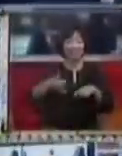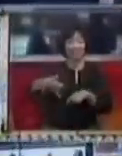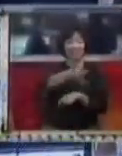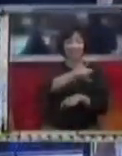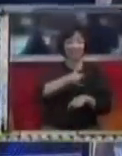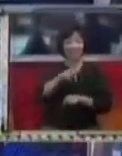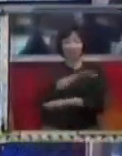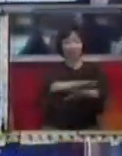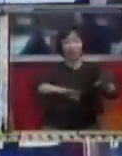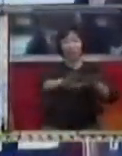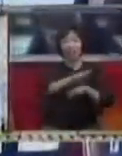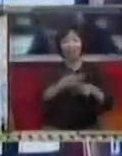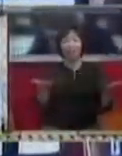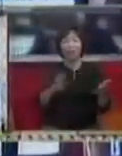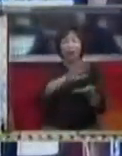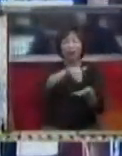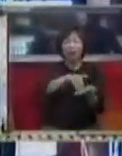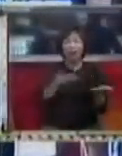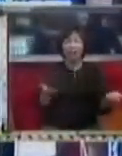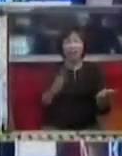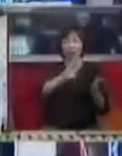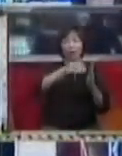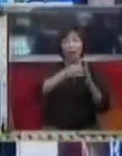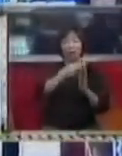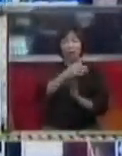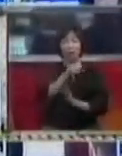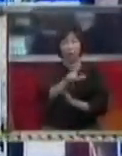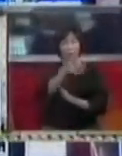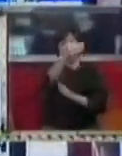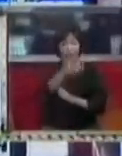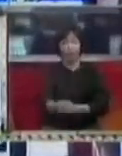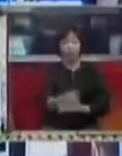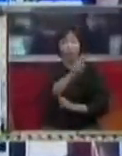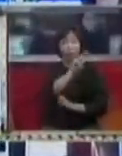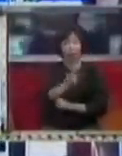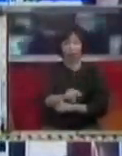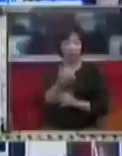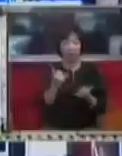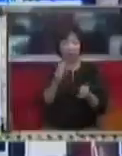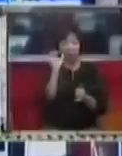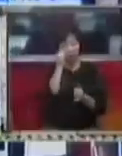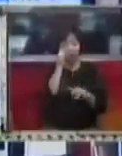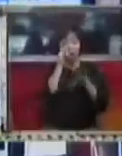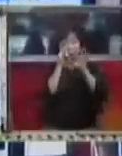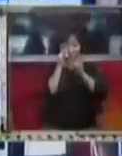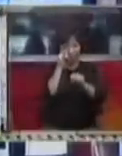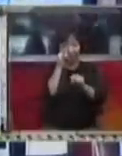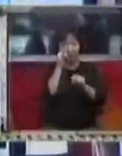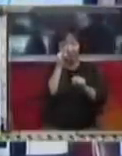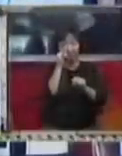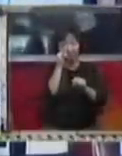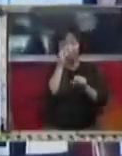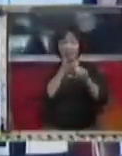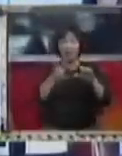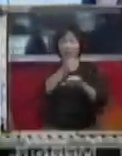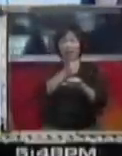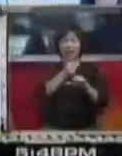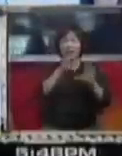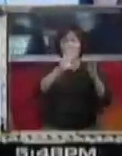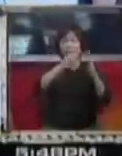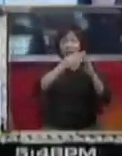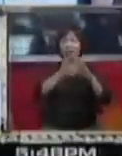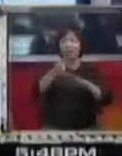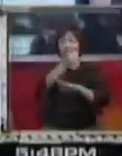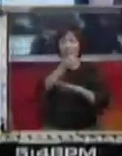Tagayan at sukalan sa harap pa mismo ng isang barangay hall sa Maynilang aning na kunan. Ginoong Chairman, ano masasabi mo